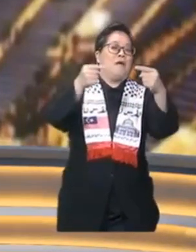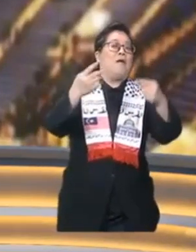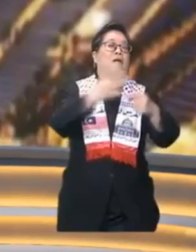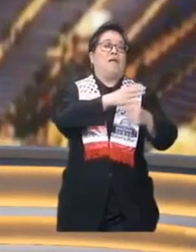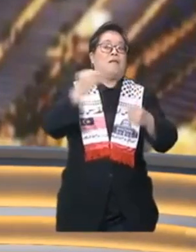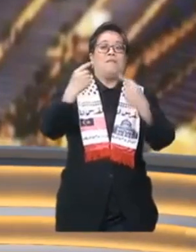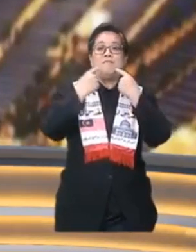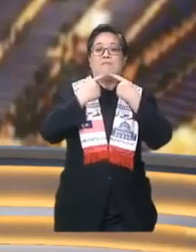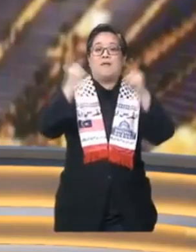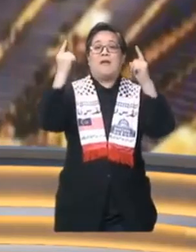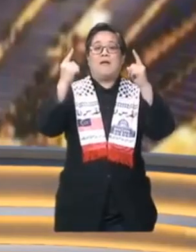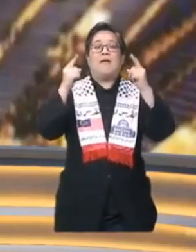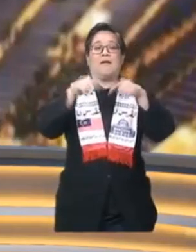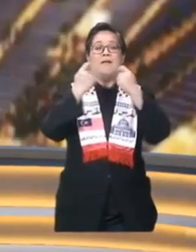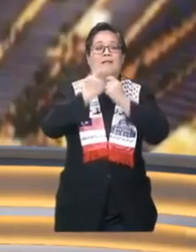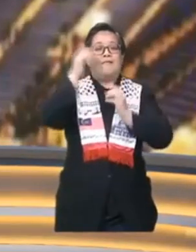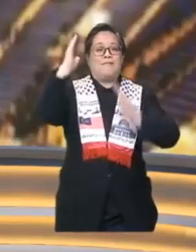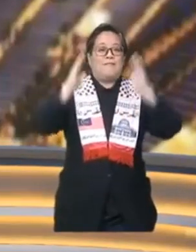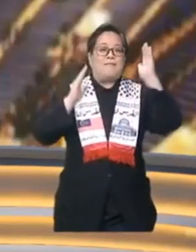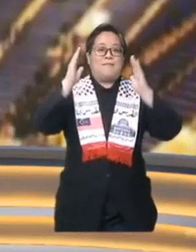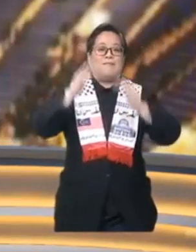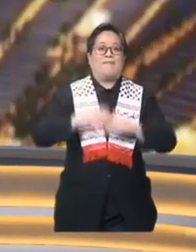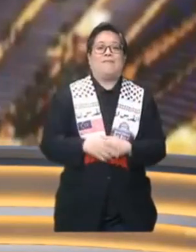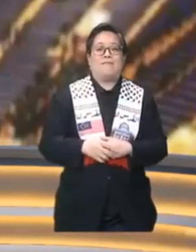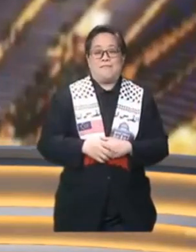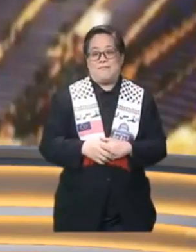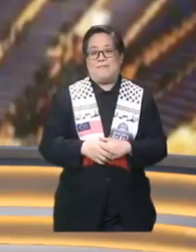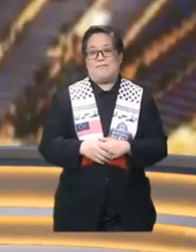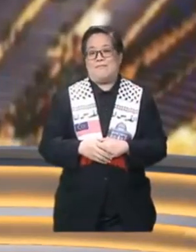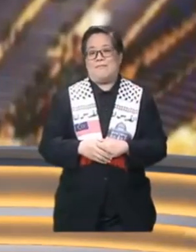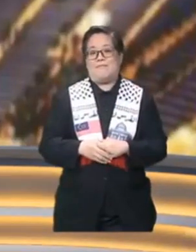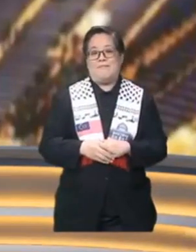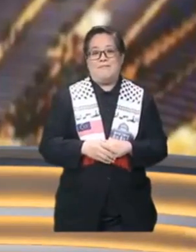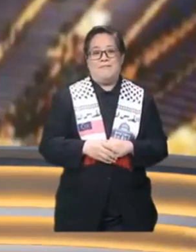lebih jauh dalam melakarkan kejayaan buat kontinjen negara.